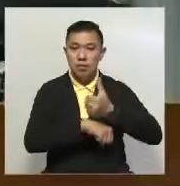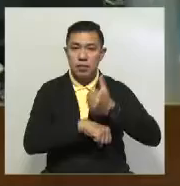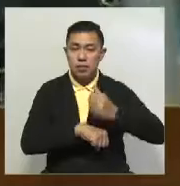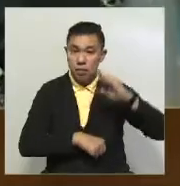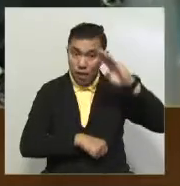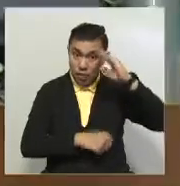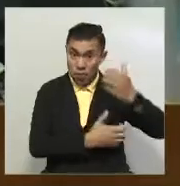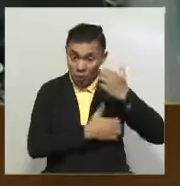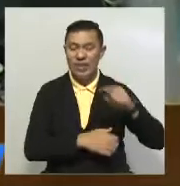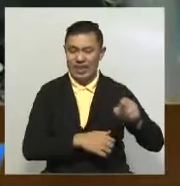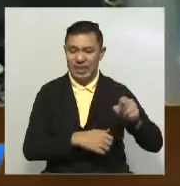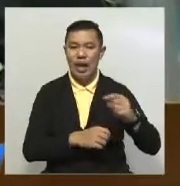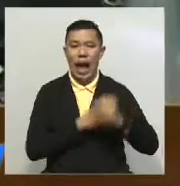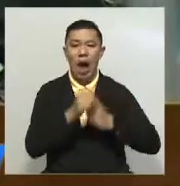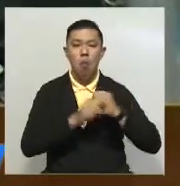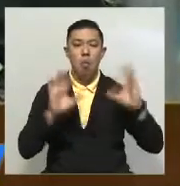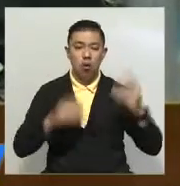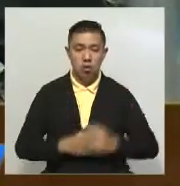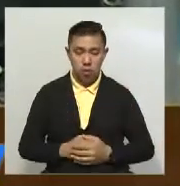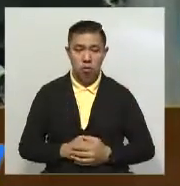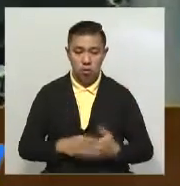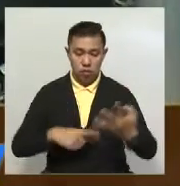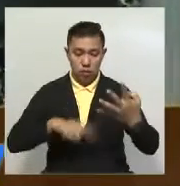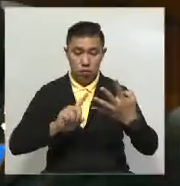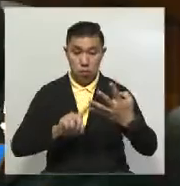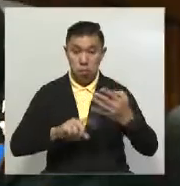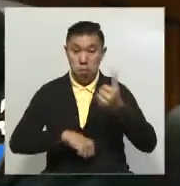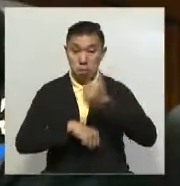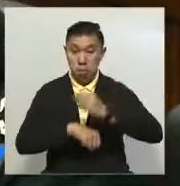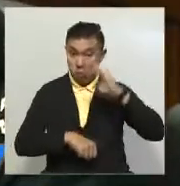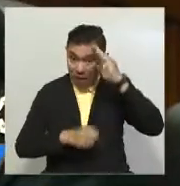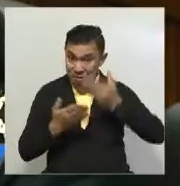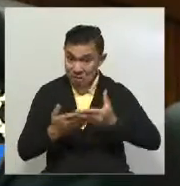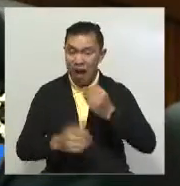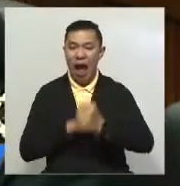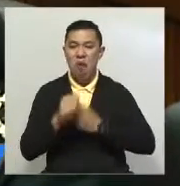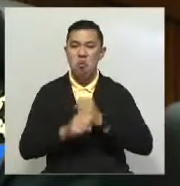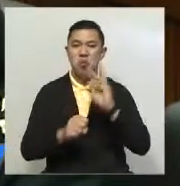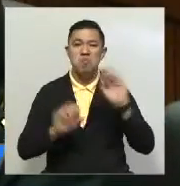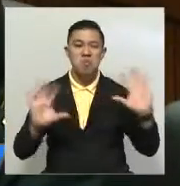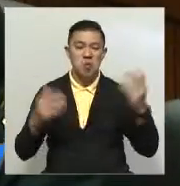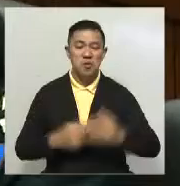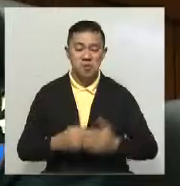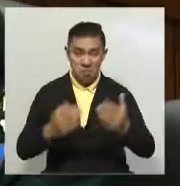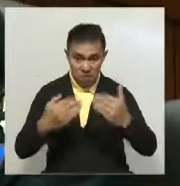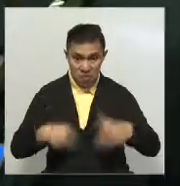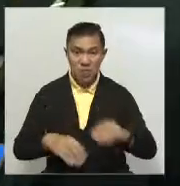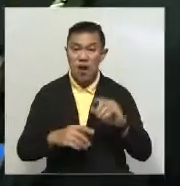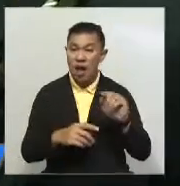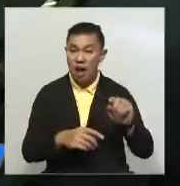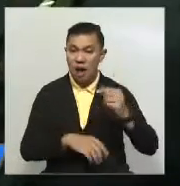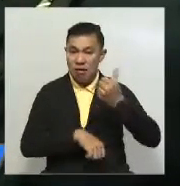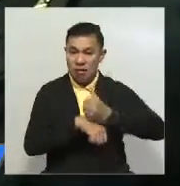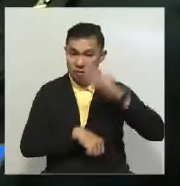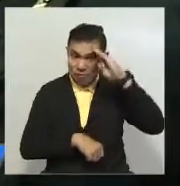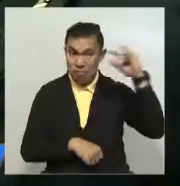ชาการทหารบกพลเรือเอกนฤทธิ์ปฐุมสุวรรณผู้บัญชาการทหารเรือและพลอากาศเอกจอมรุ่งสว่างผู้บัญชา